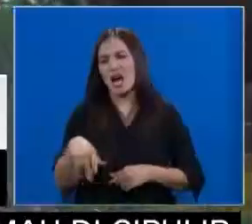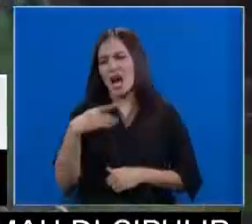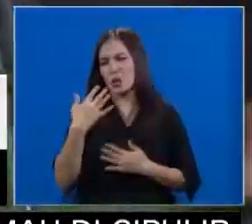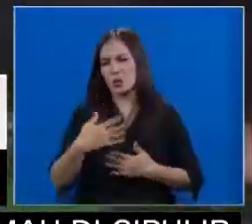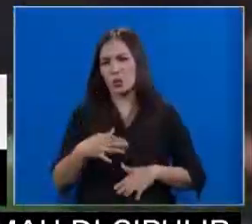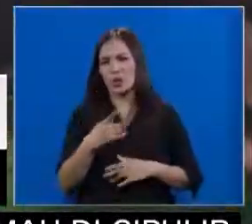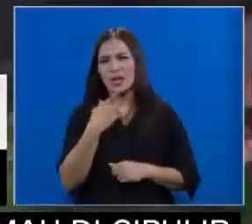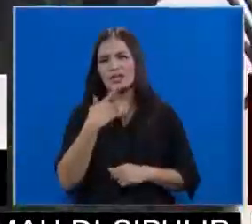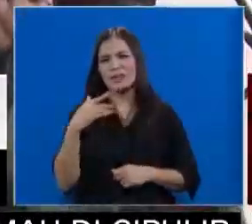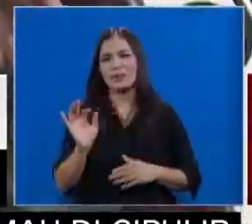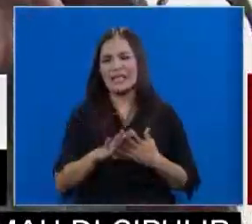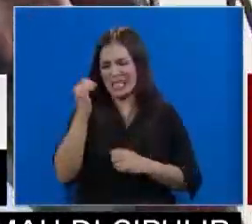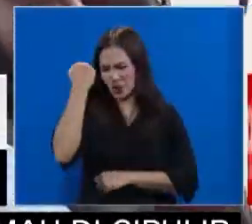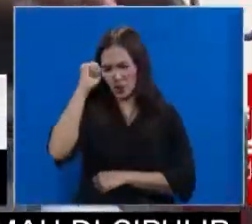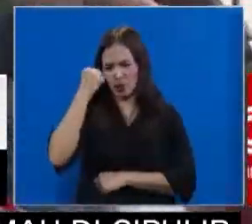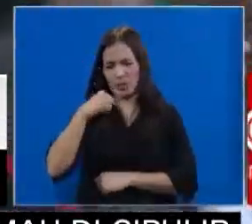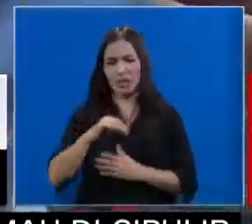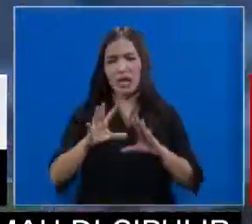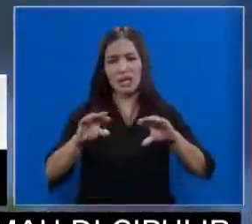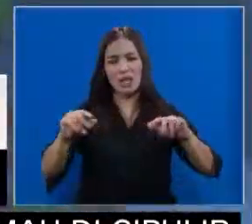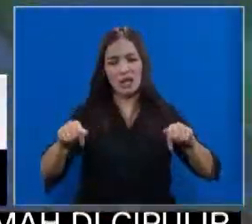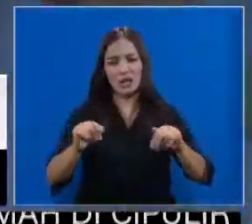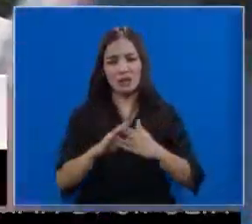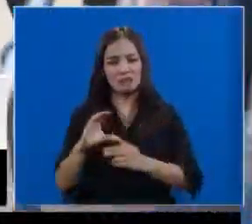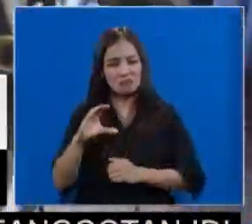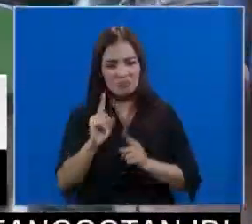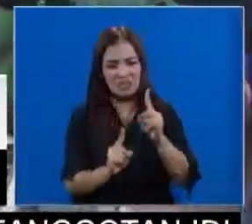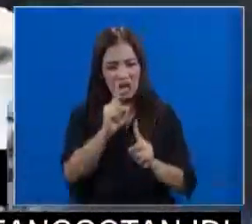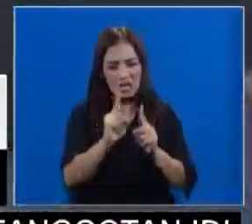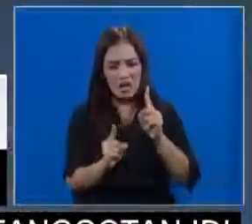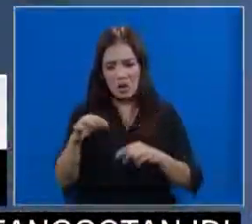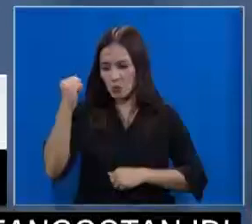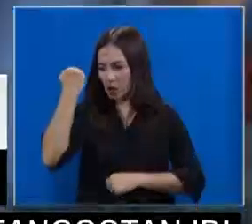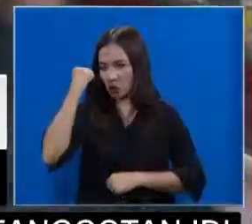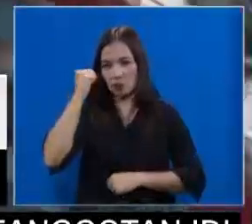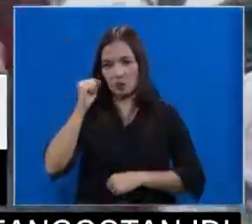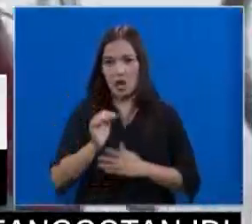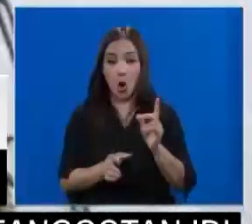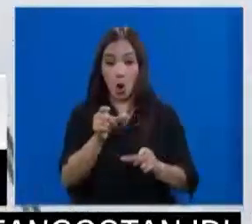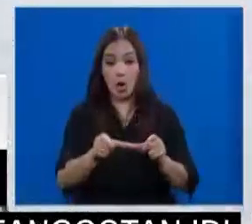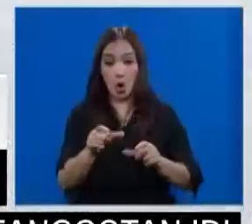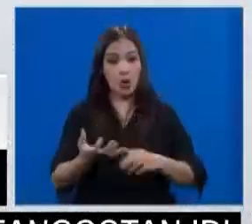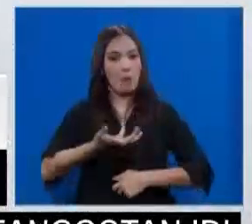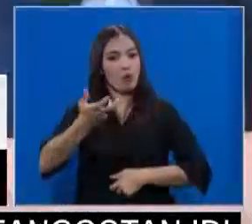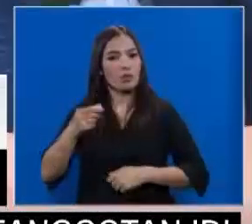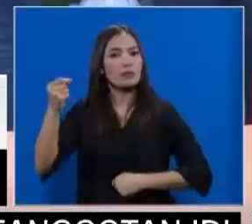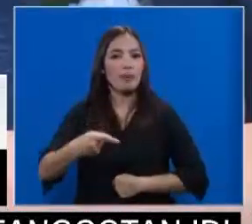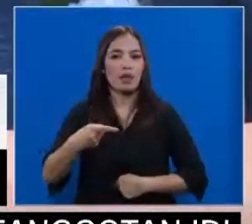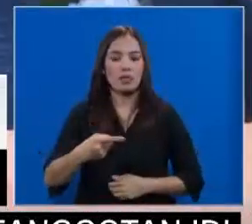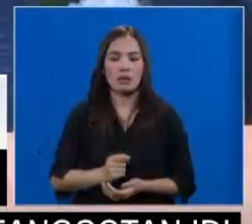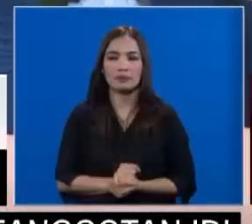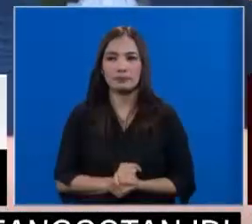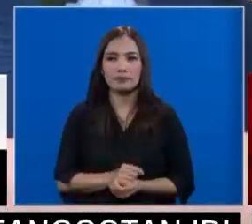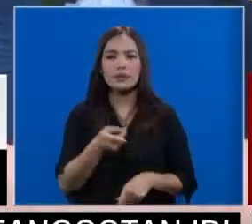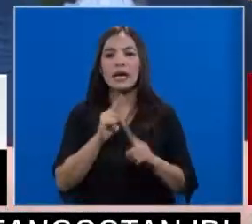tergilas oleh kemajuan zaman. Beca sudah tidak mampu memenuhi tuntutan konsumen untuk bisa cepat dan daring. Kalau naik